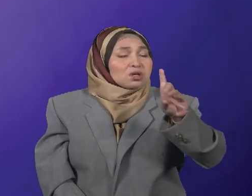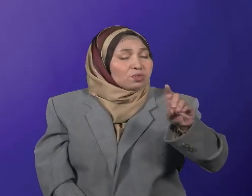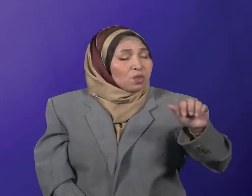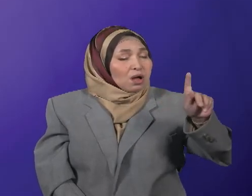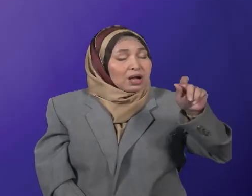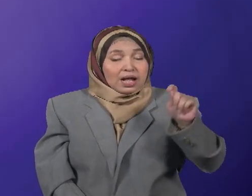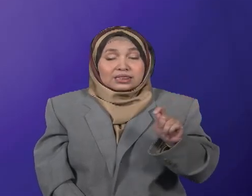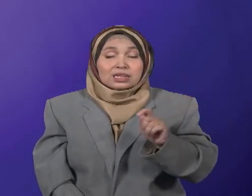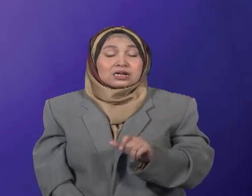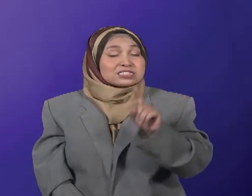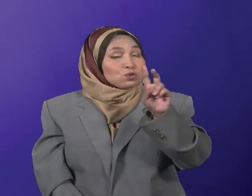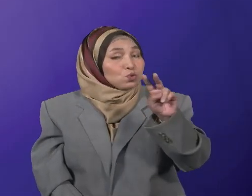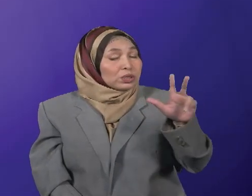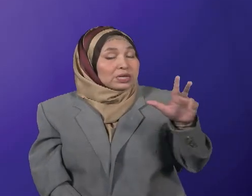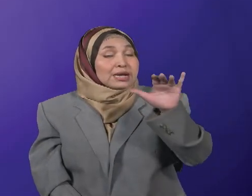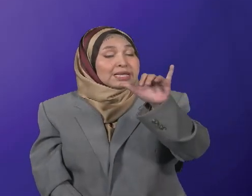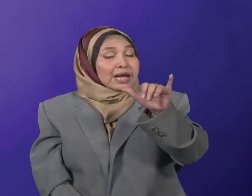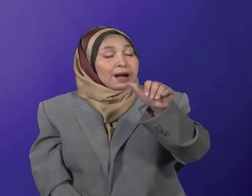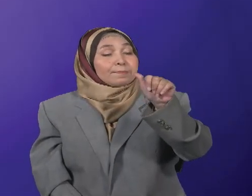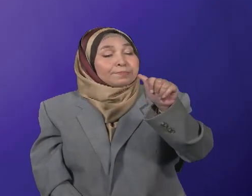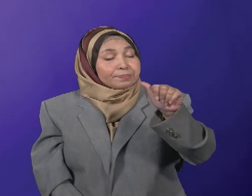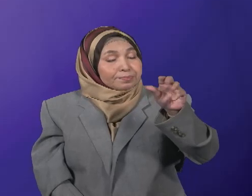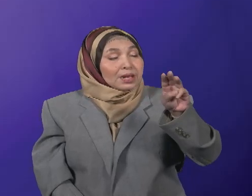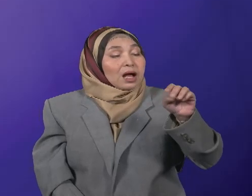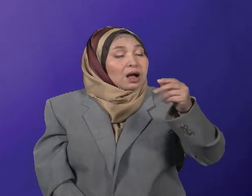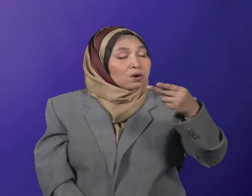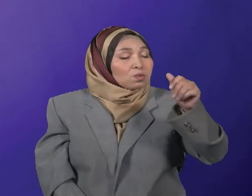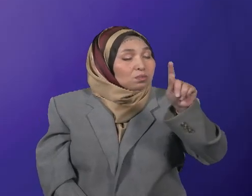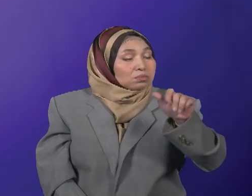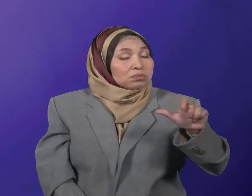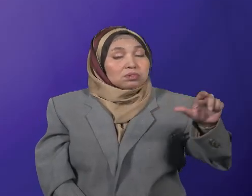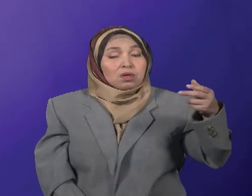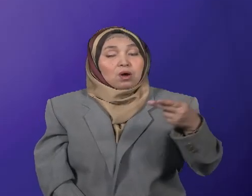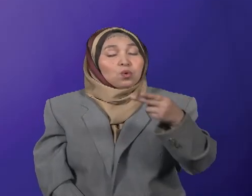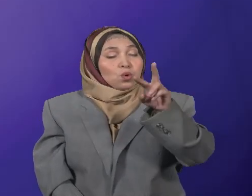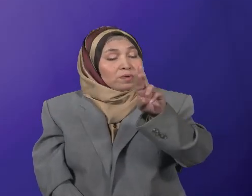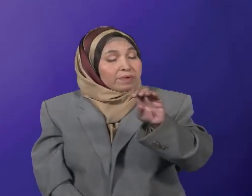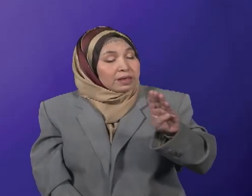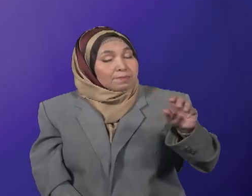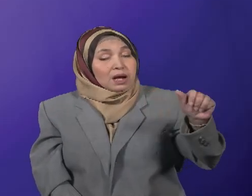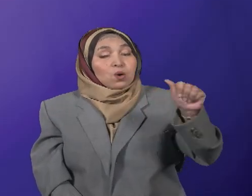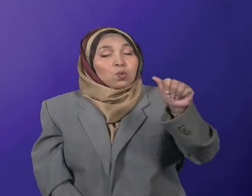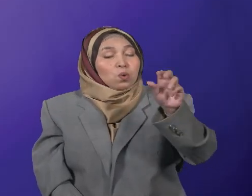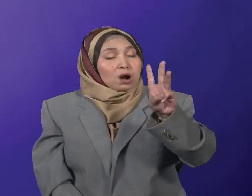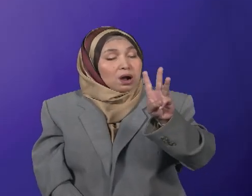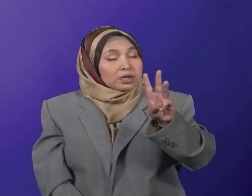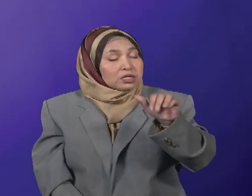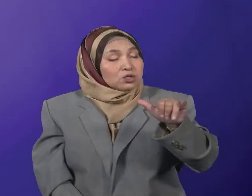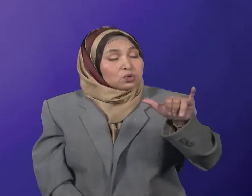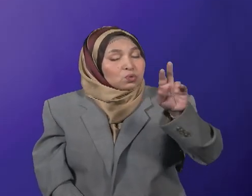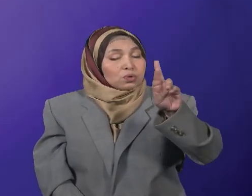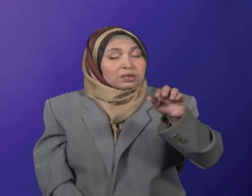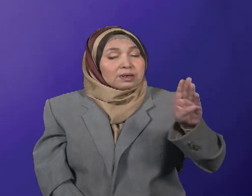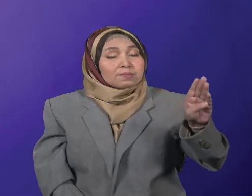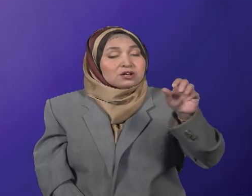صدقات. 1, 2, 3. يمحق الله الربا ويربي